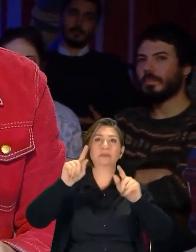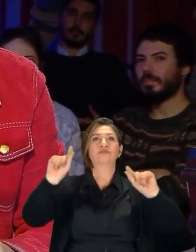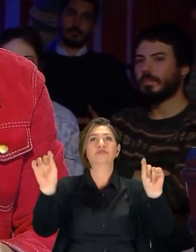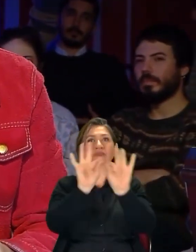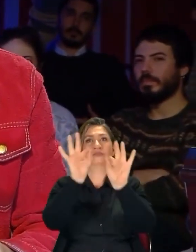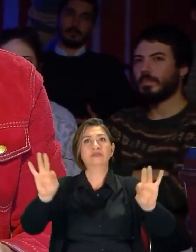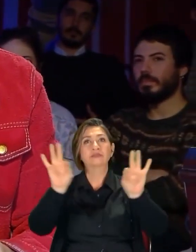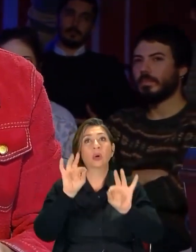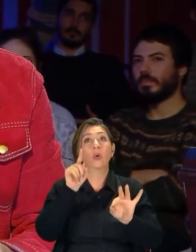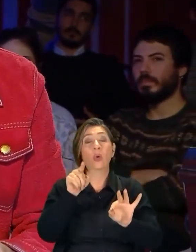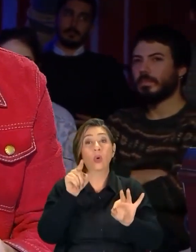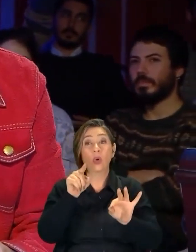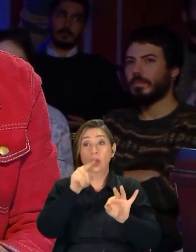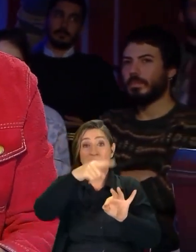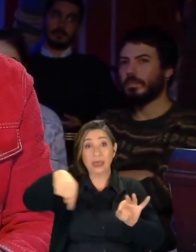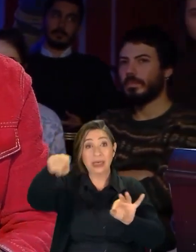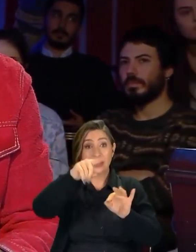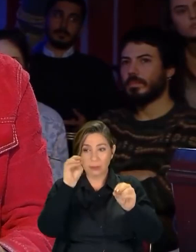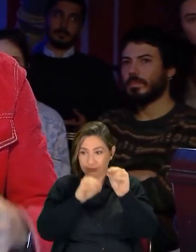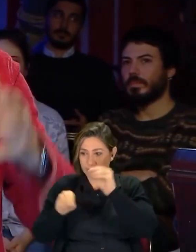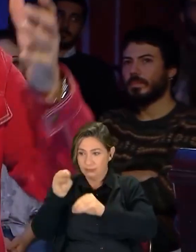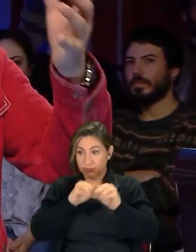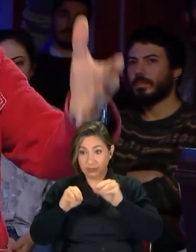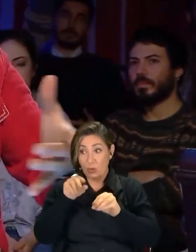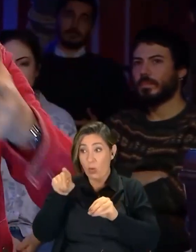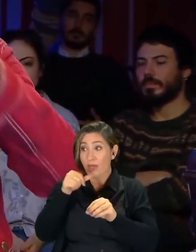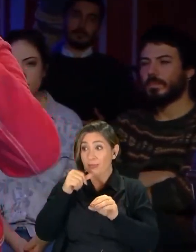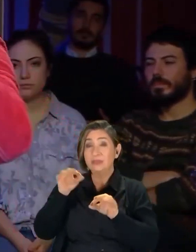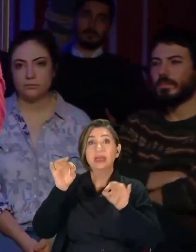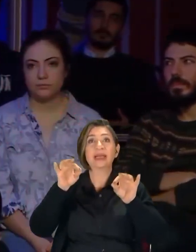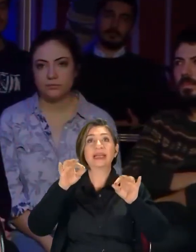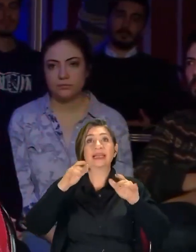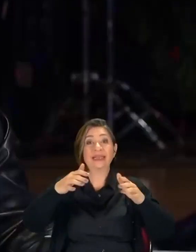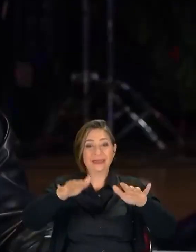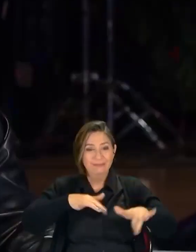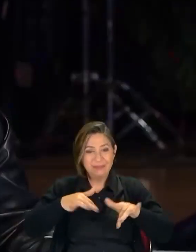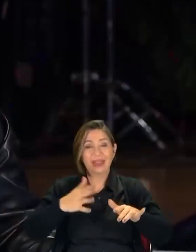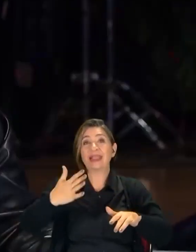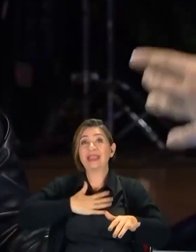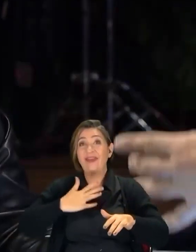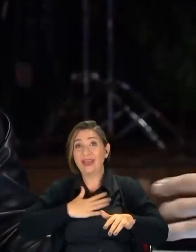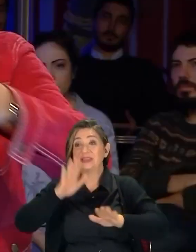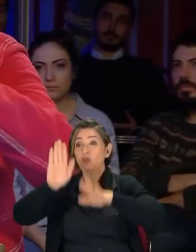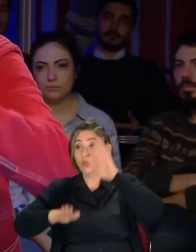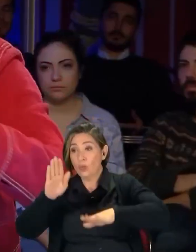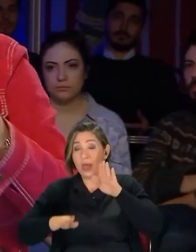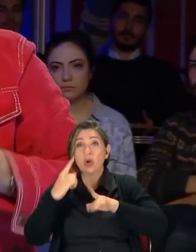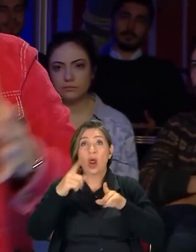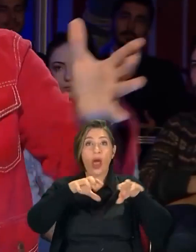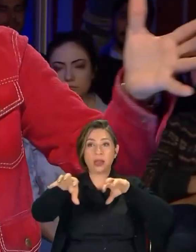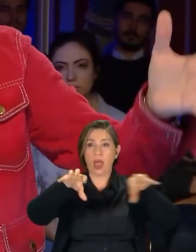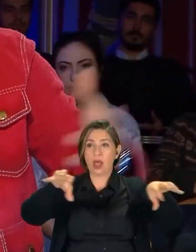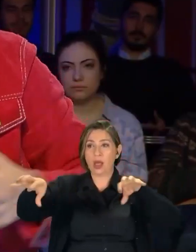partisyonları Senfoni Orkestrası için aranje eden ş yaylılar Eee nefesliler vurmalılar göre